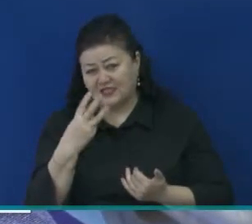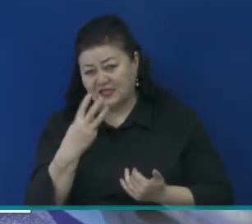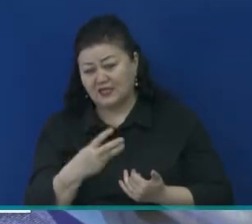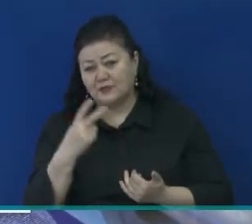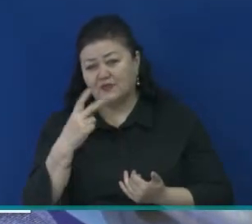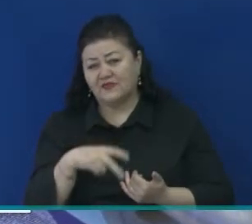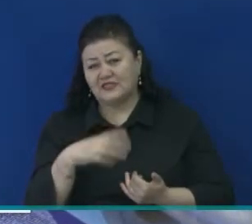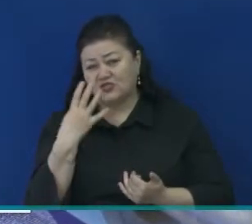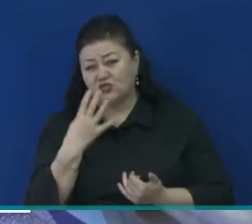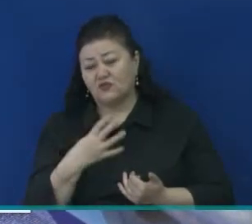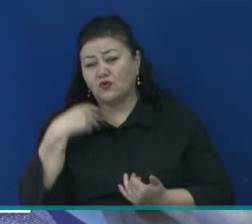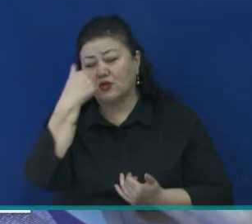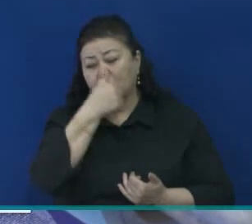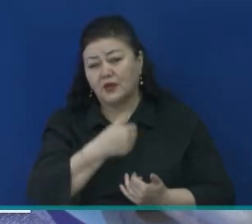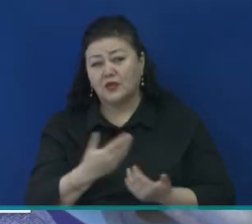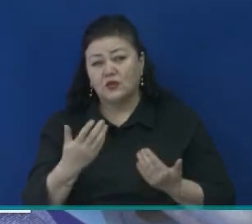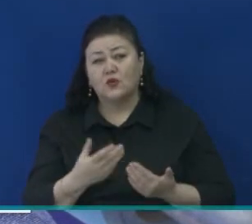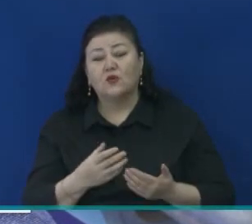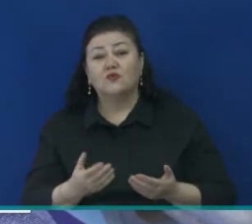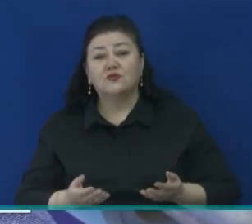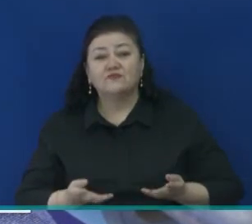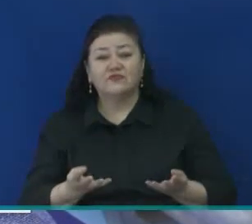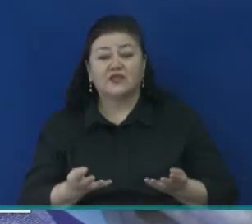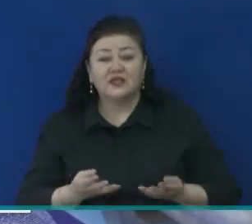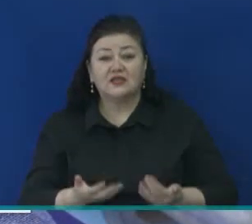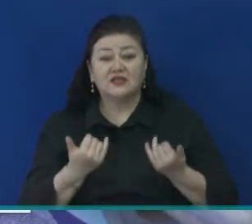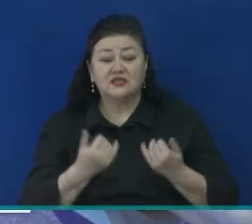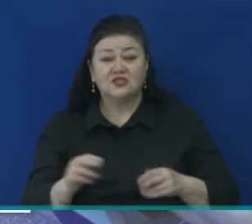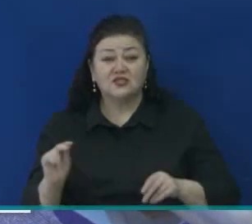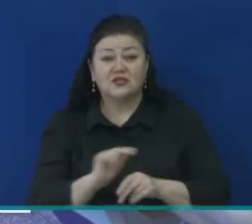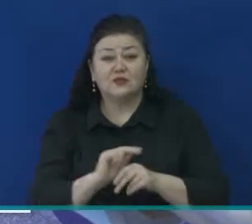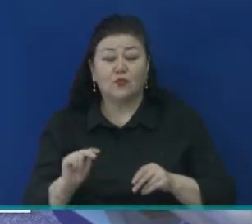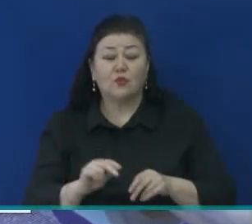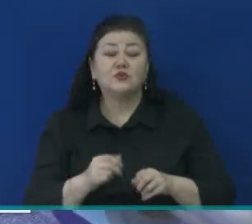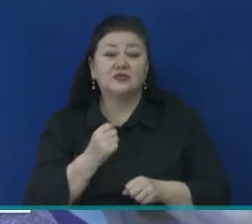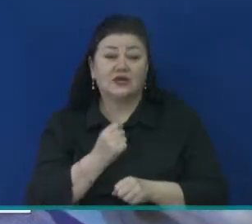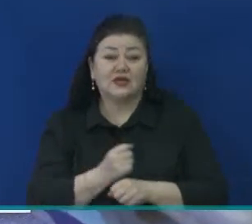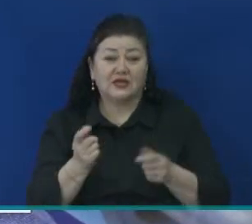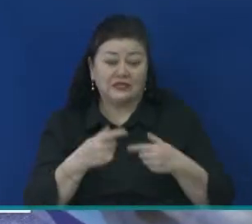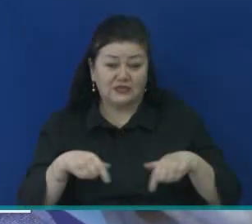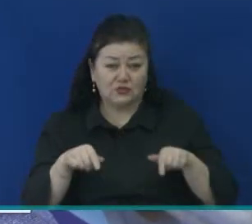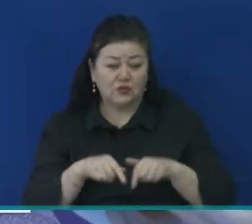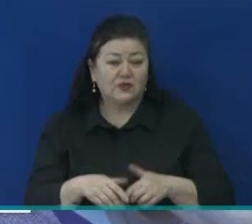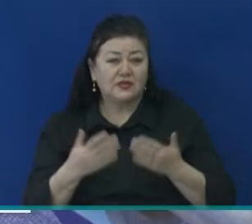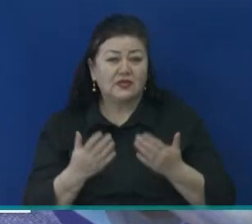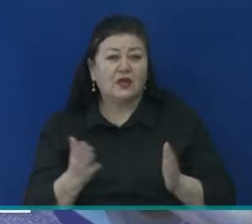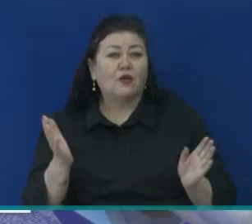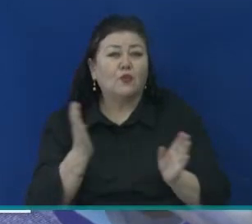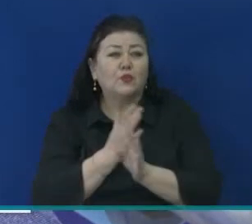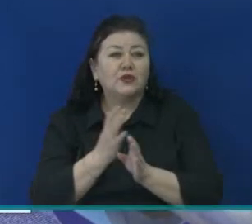2023-2024 жылдар кезеңінде қолданыстағы қазандықтарды қайта өңдеу бойынша жұмыстар жоспарланды. Осы жұмыстар аясында атмосфералық